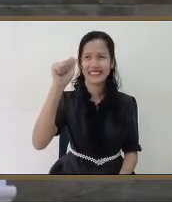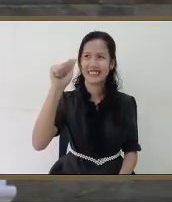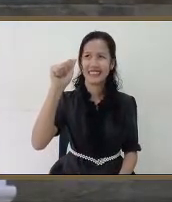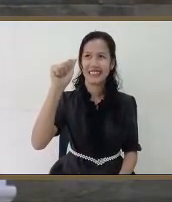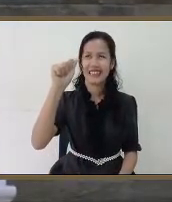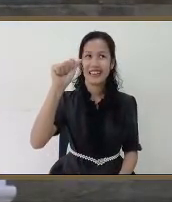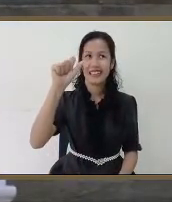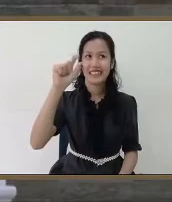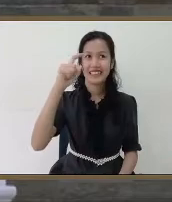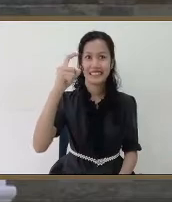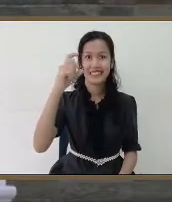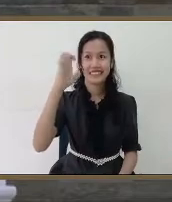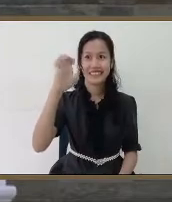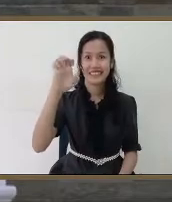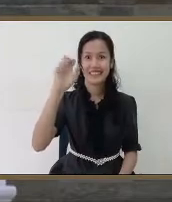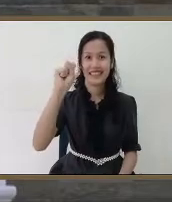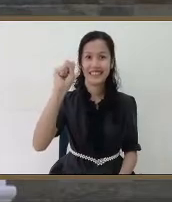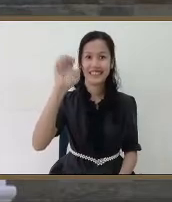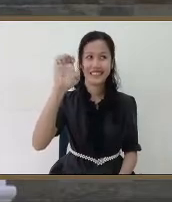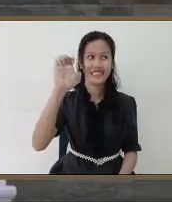458 BC. Okay?